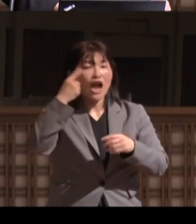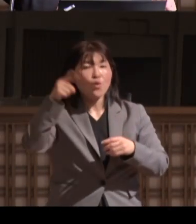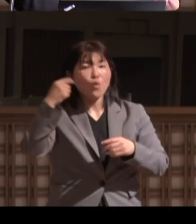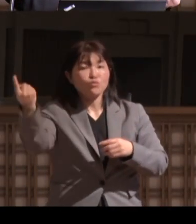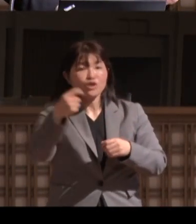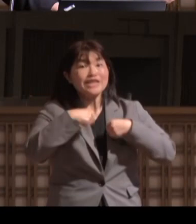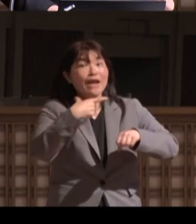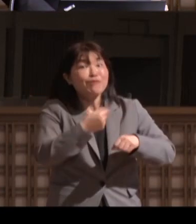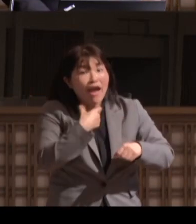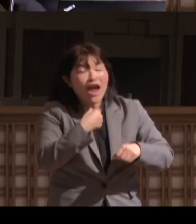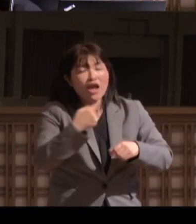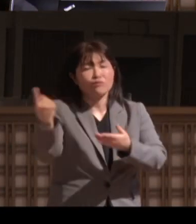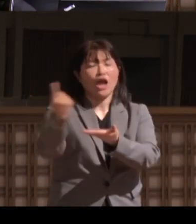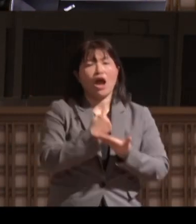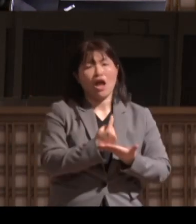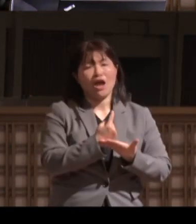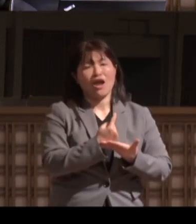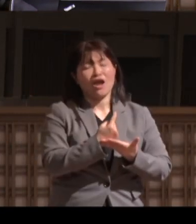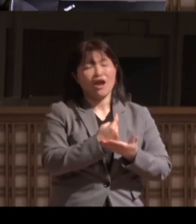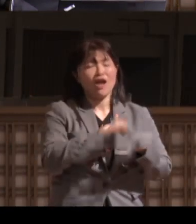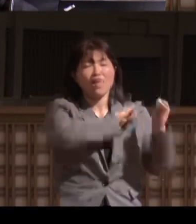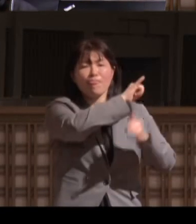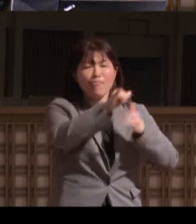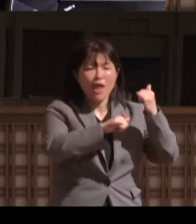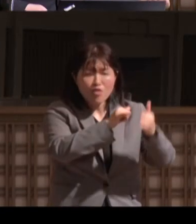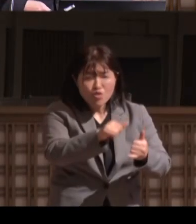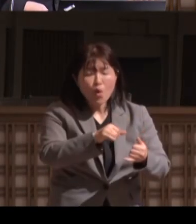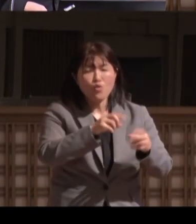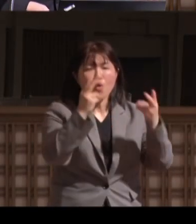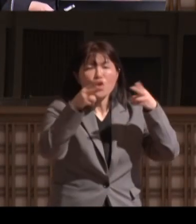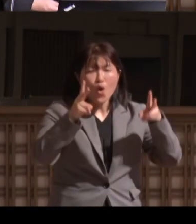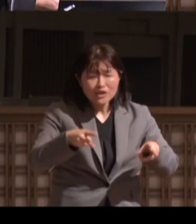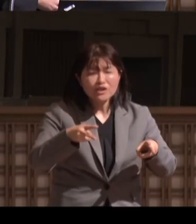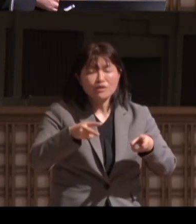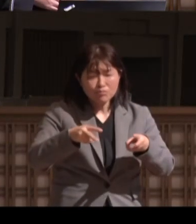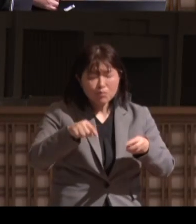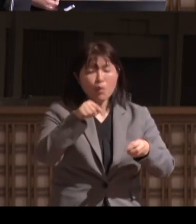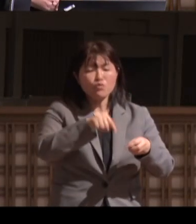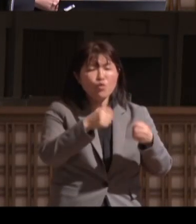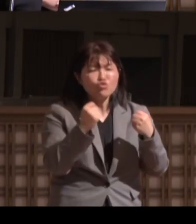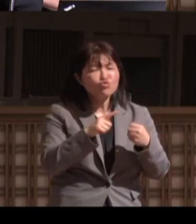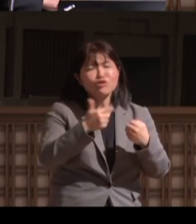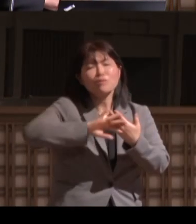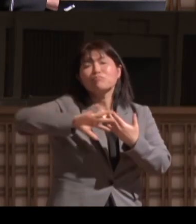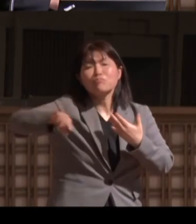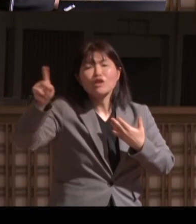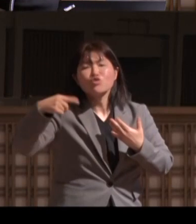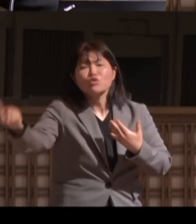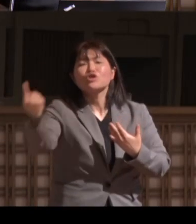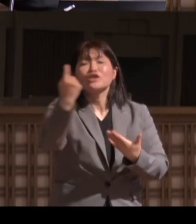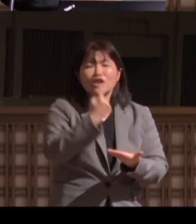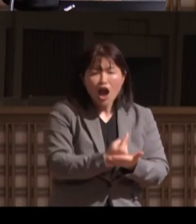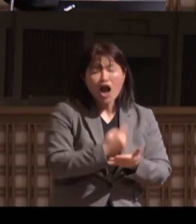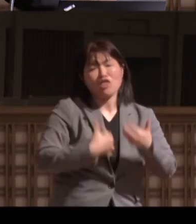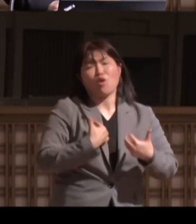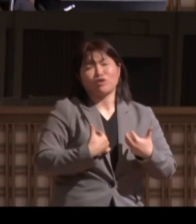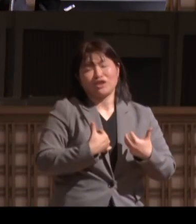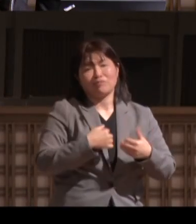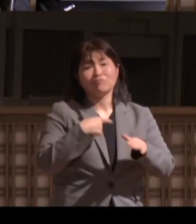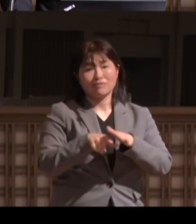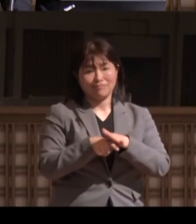ますえ伝統行事も地域外の人が関わってるとでえこういう